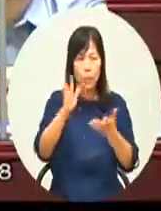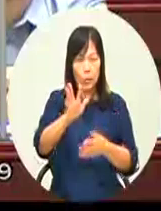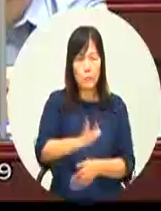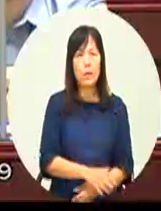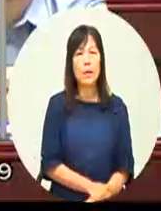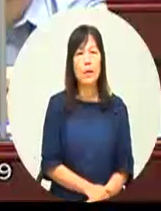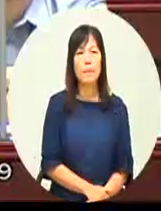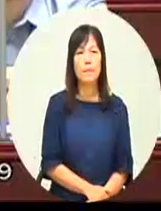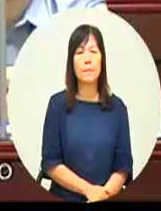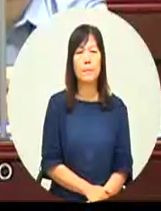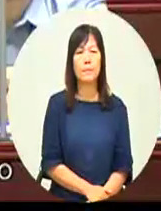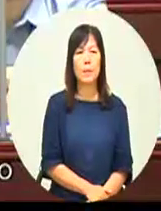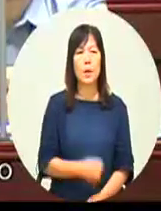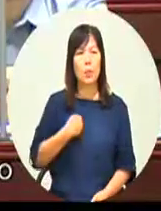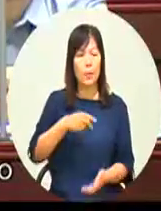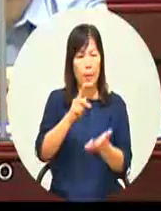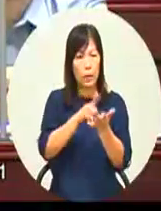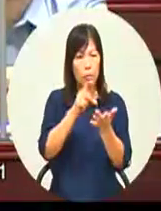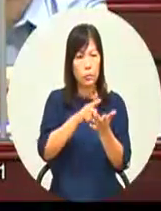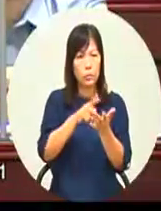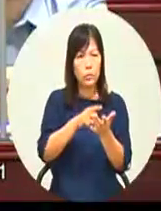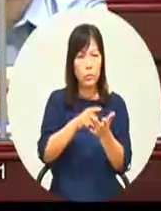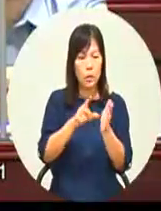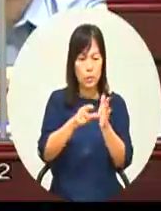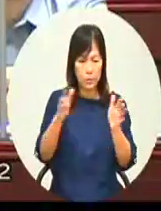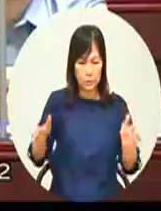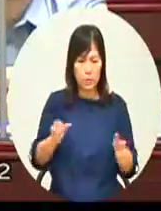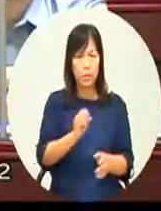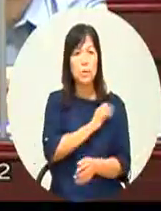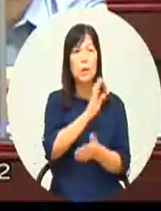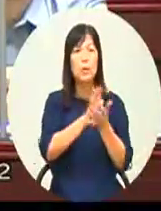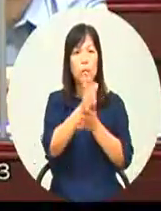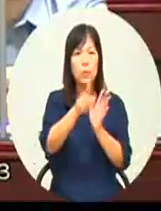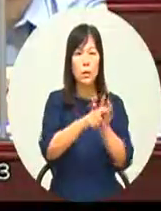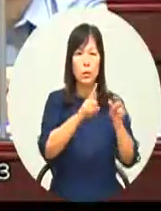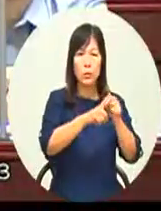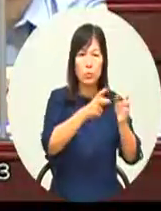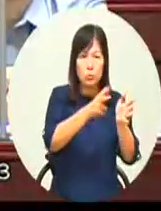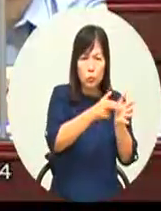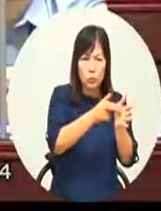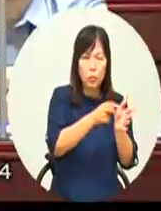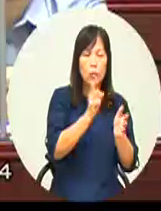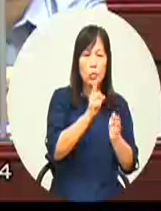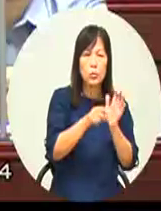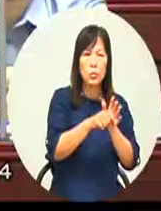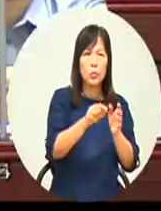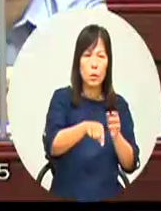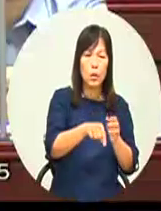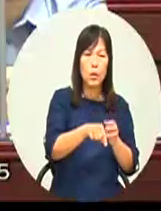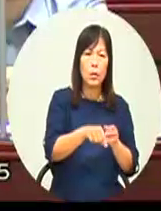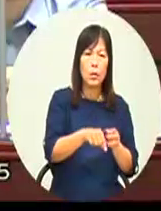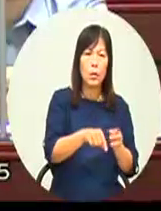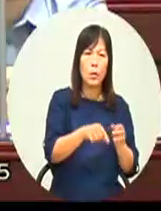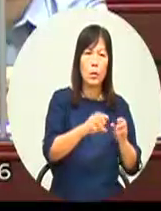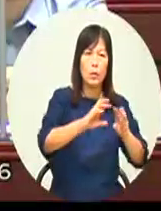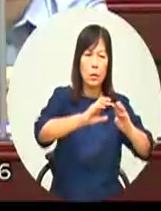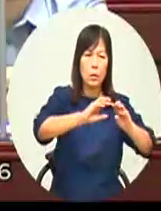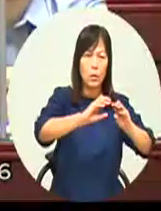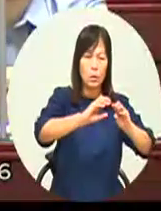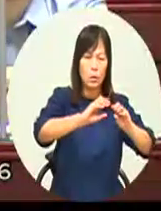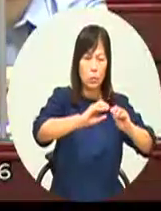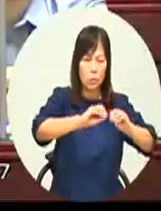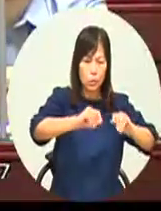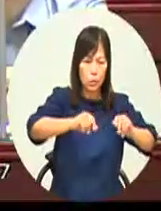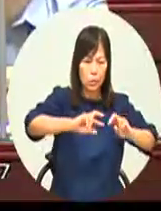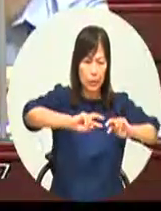它在我们租约借期到的时候呢，中油提出他们要做那个土屋的整治，就